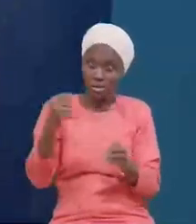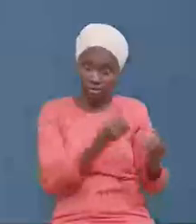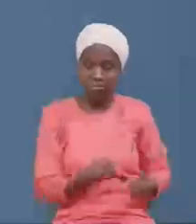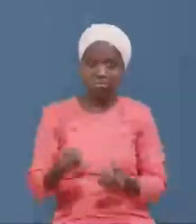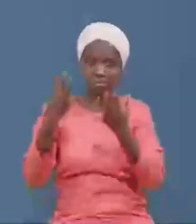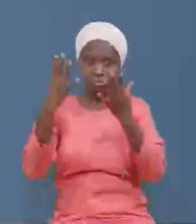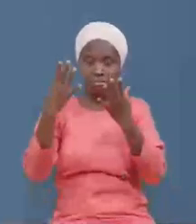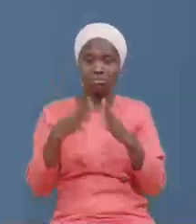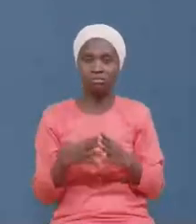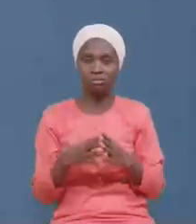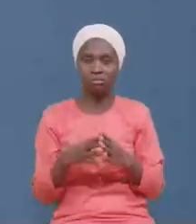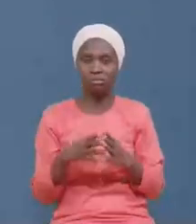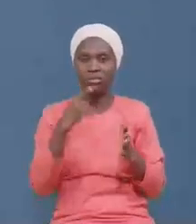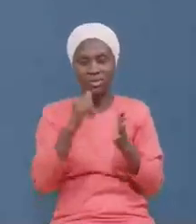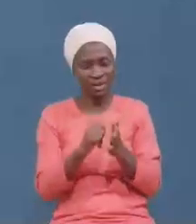si que je crois en Christ,